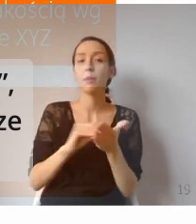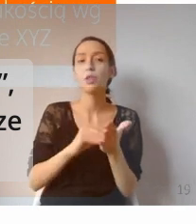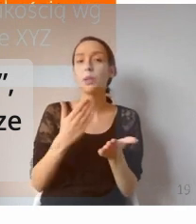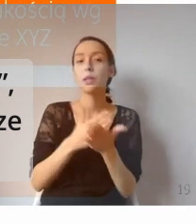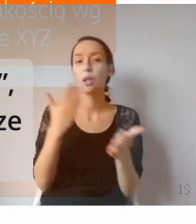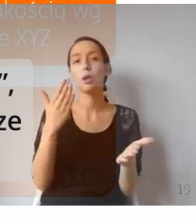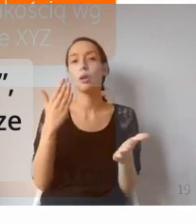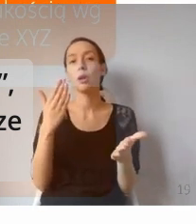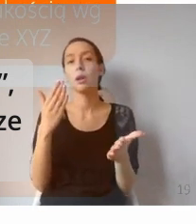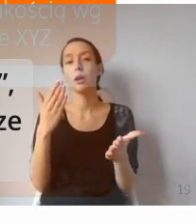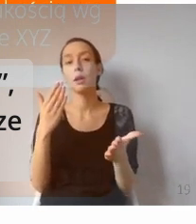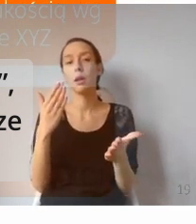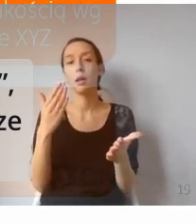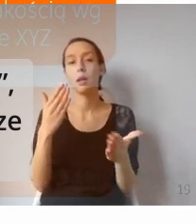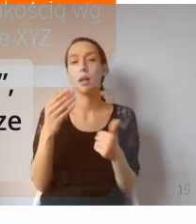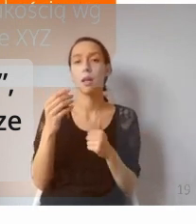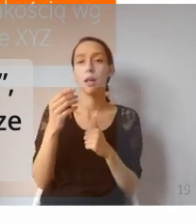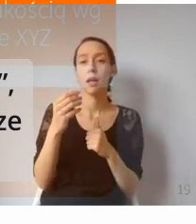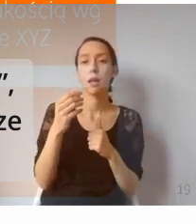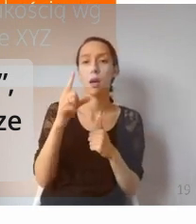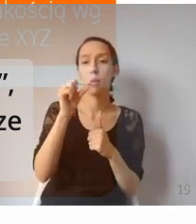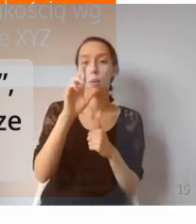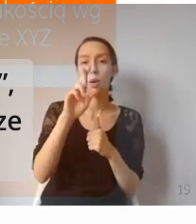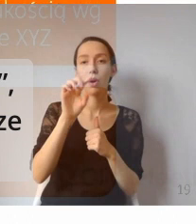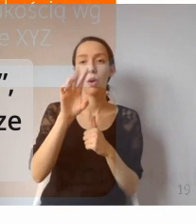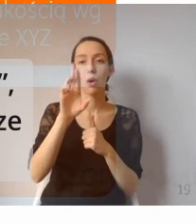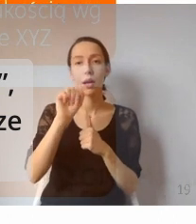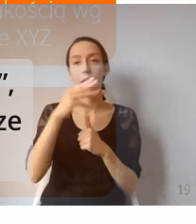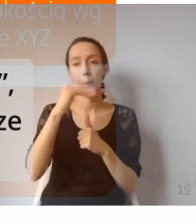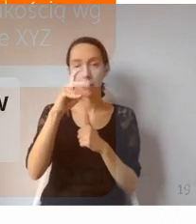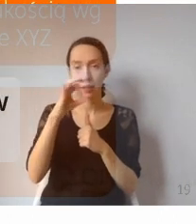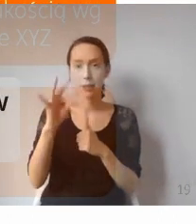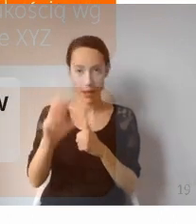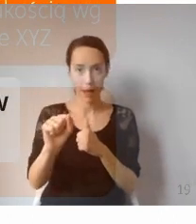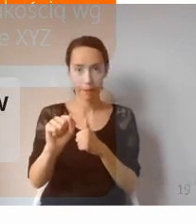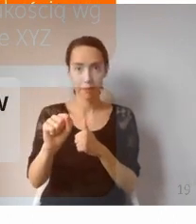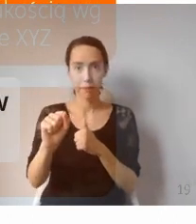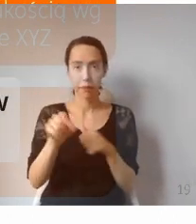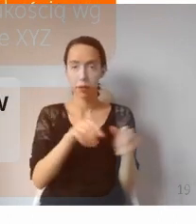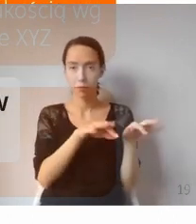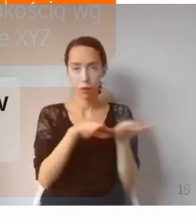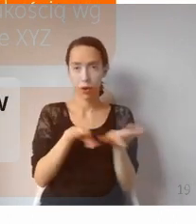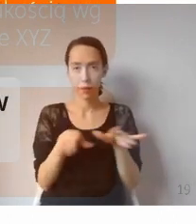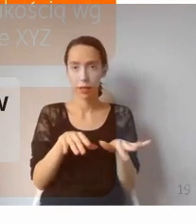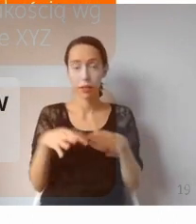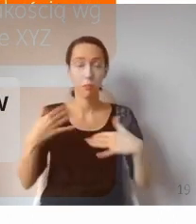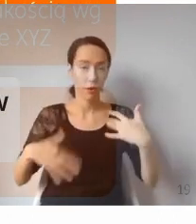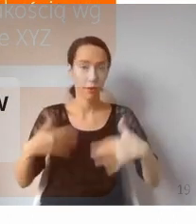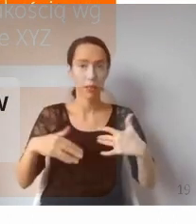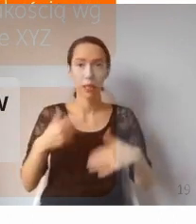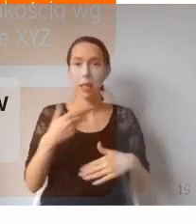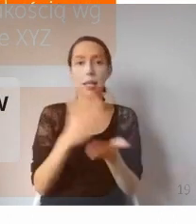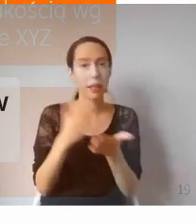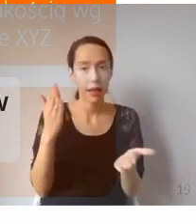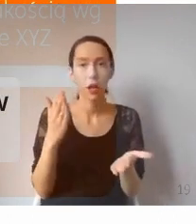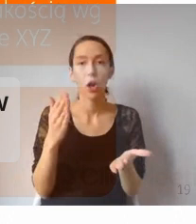ktoś jest programistą w obszarze danego języka programowania, czyli zamiast software developer, Python developer w firmie